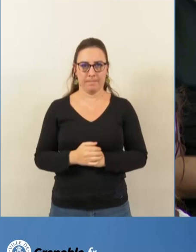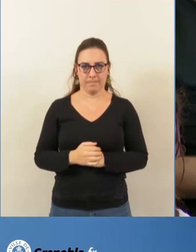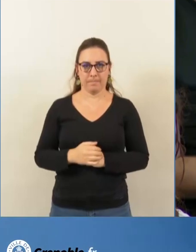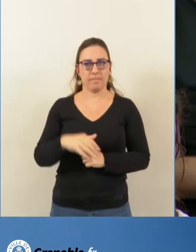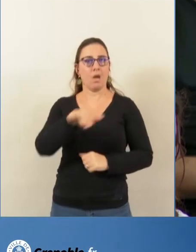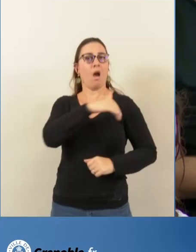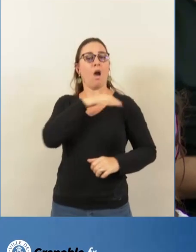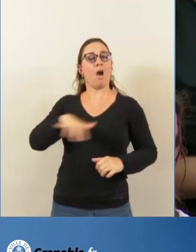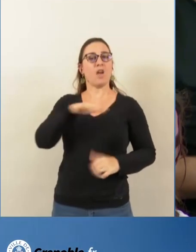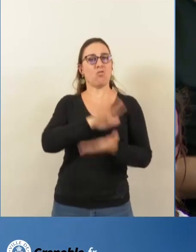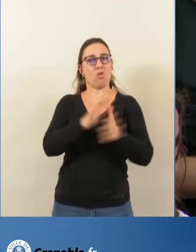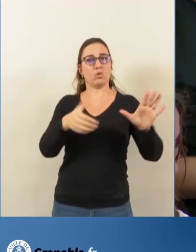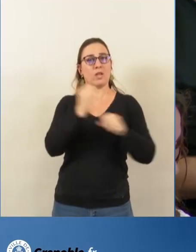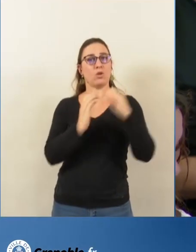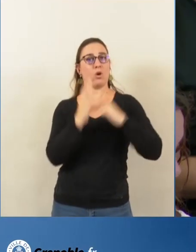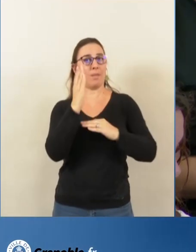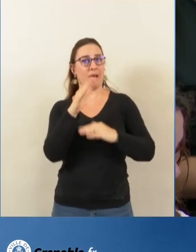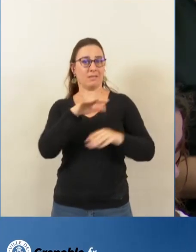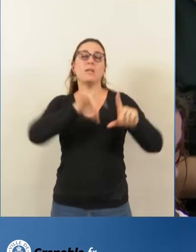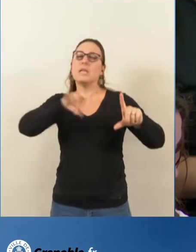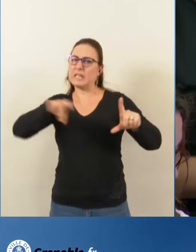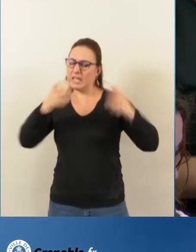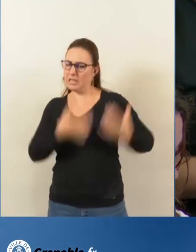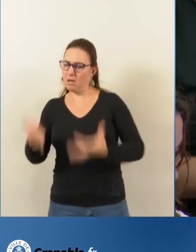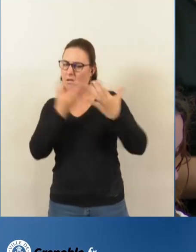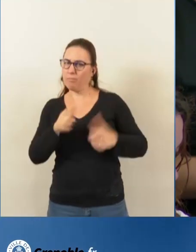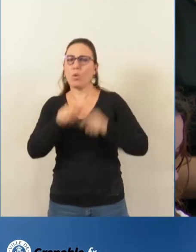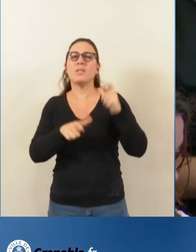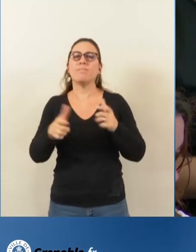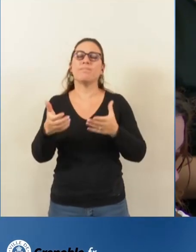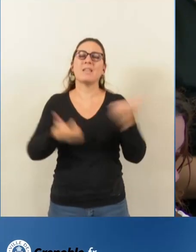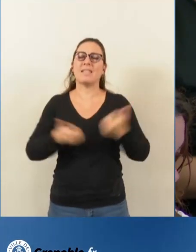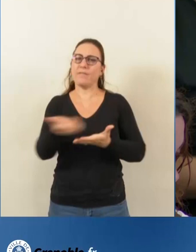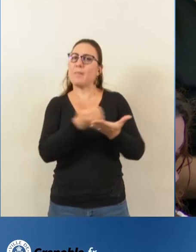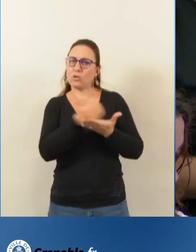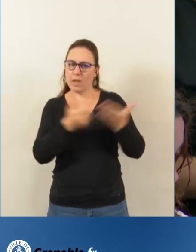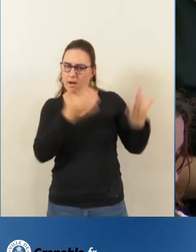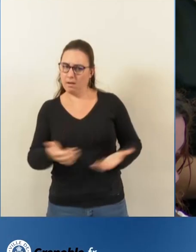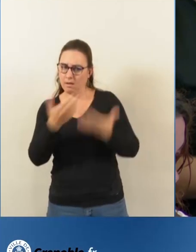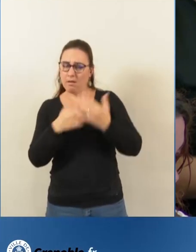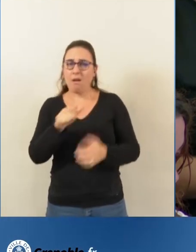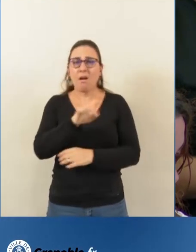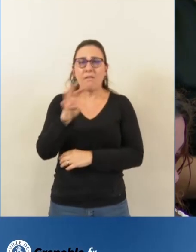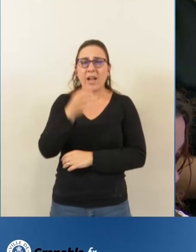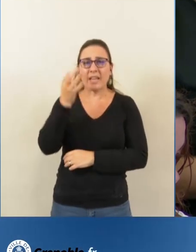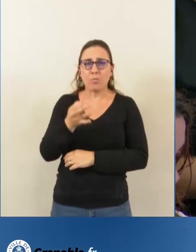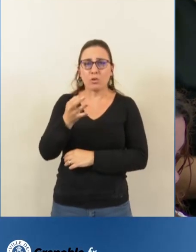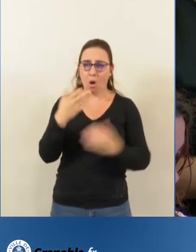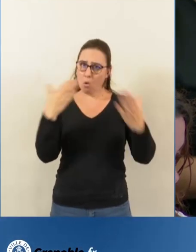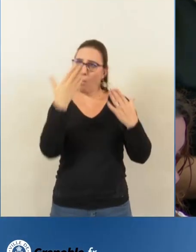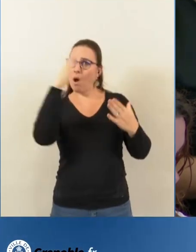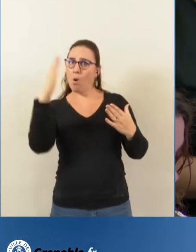agents qui ont 60 ans et plus nous avons fait des statistiques avec les services du personnel son 24% plus malade que la moyenne